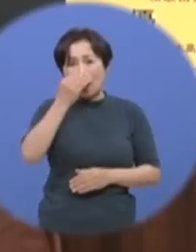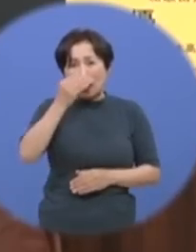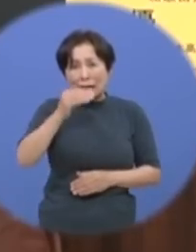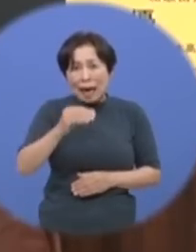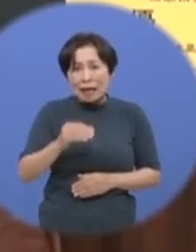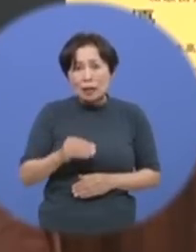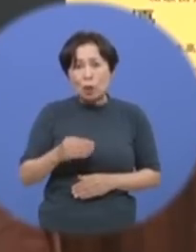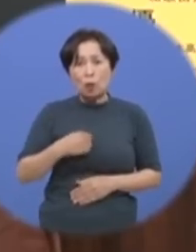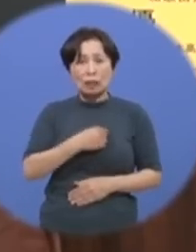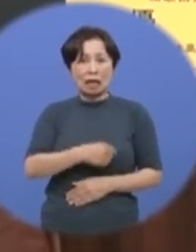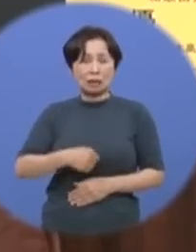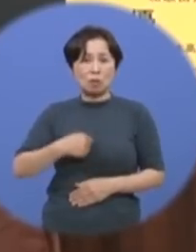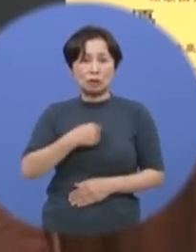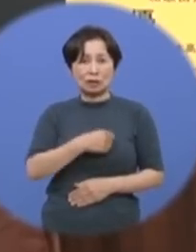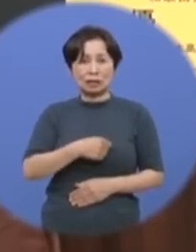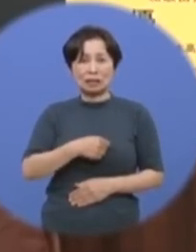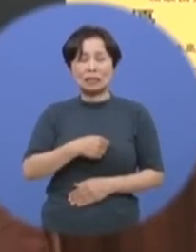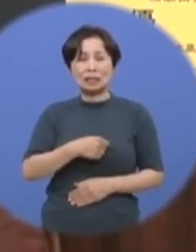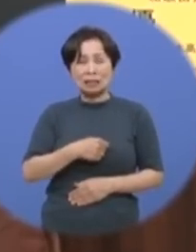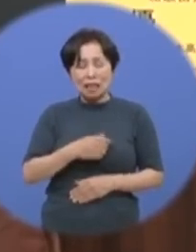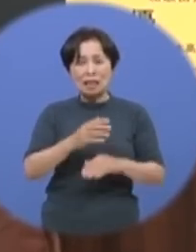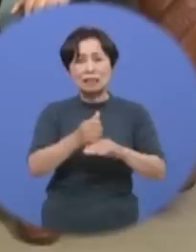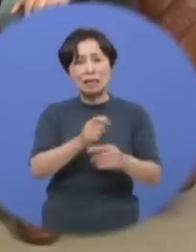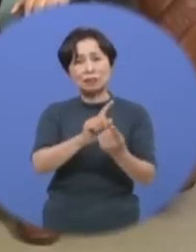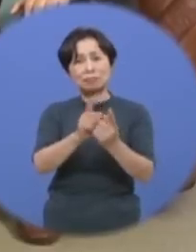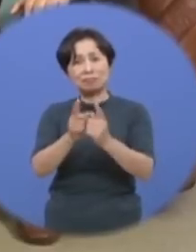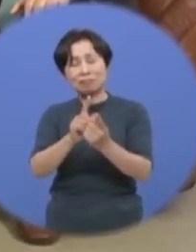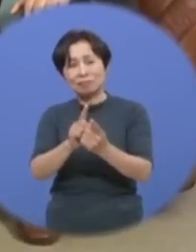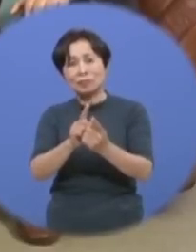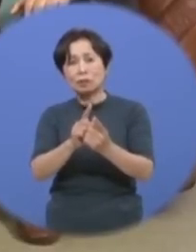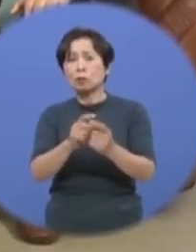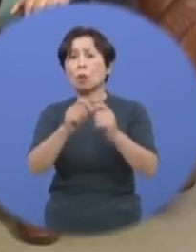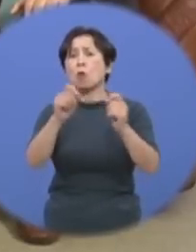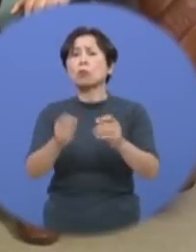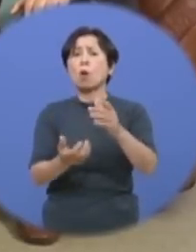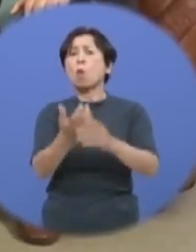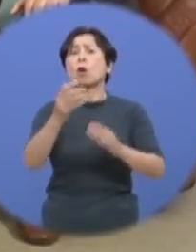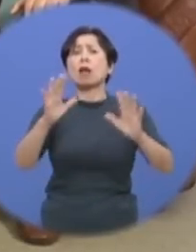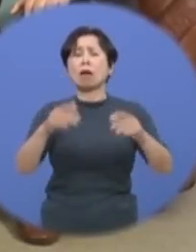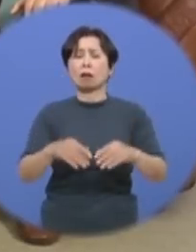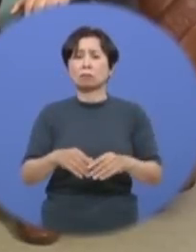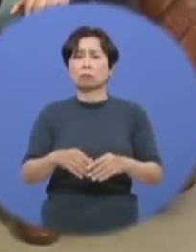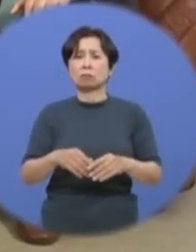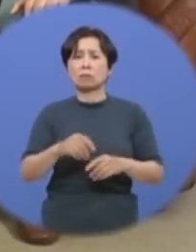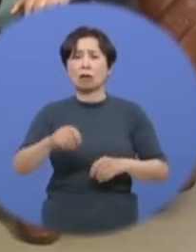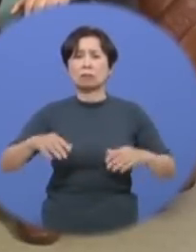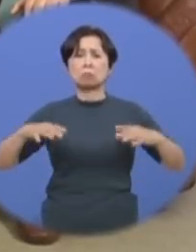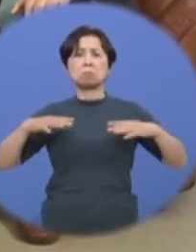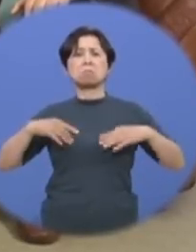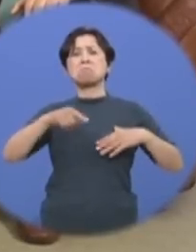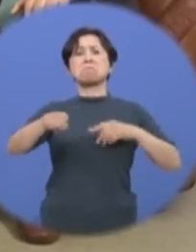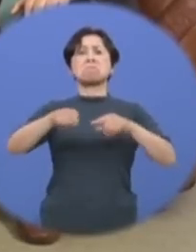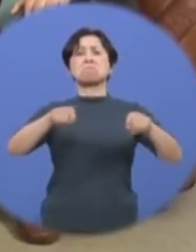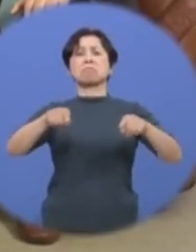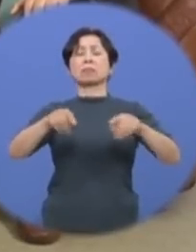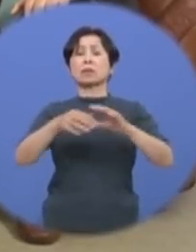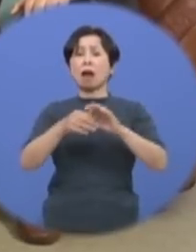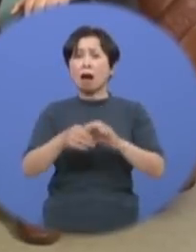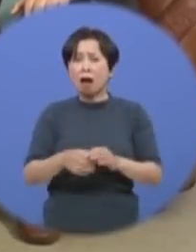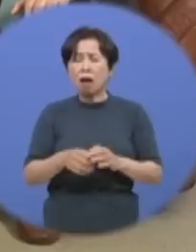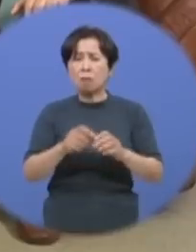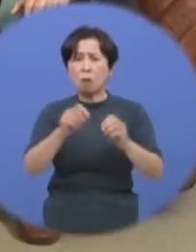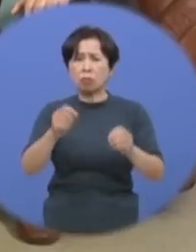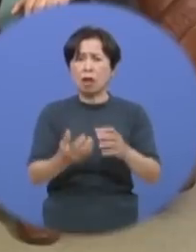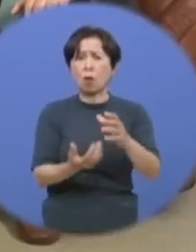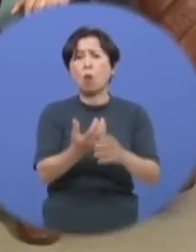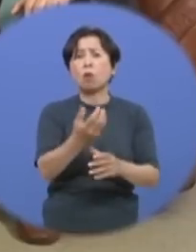接していけば問題は出て来ないと思うんですよねなんていうかエラー総理するからこう問題が出てくるんちゃうかなと思うんですねやっぱり